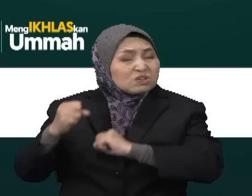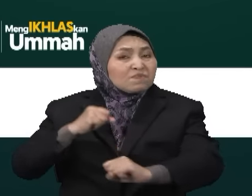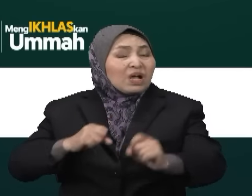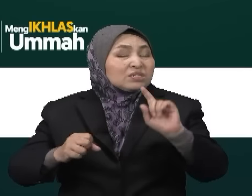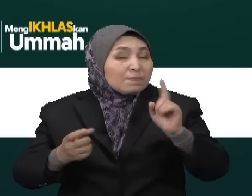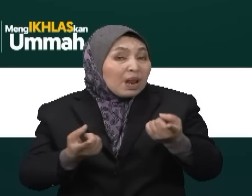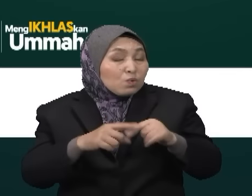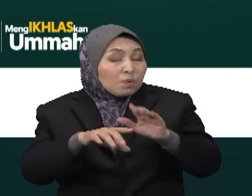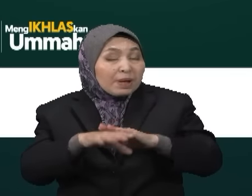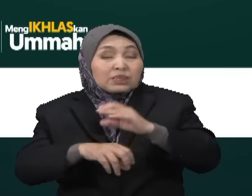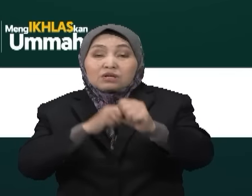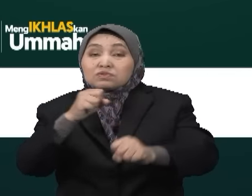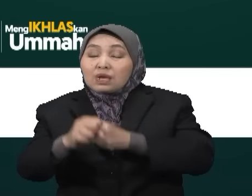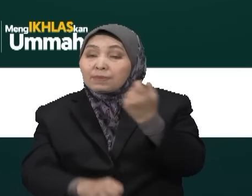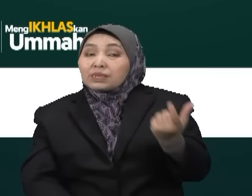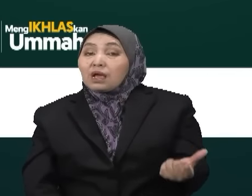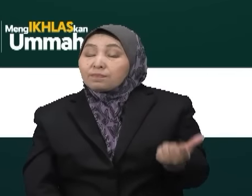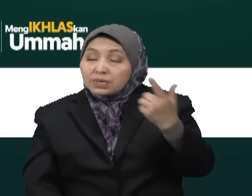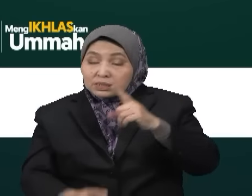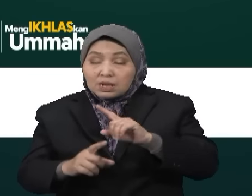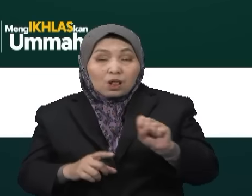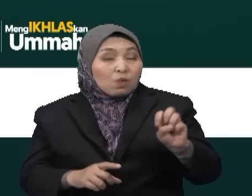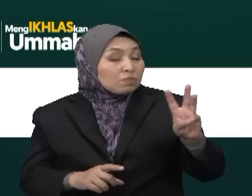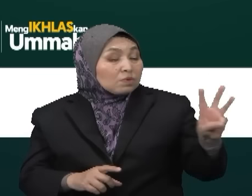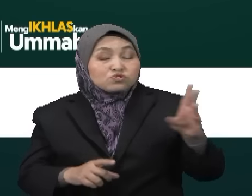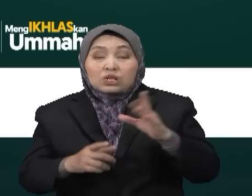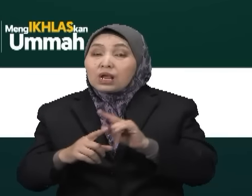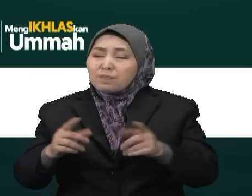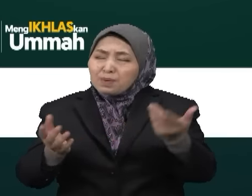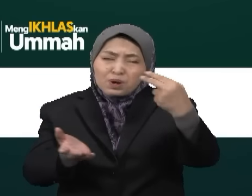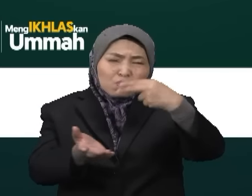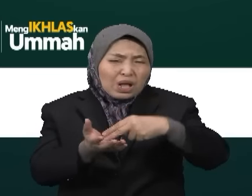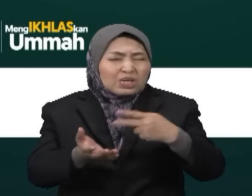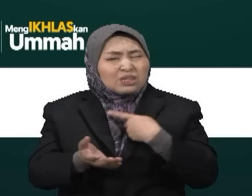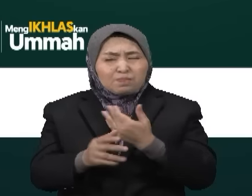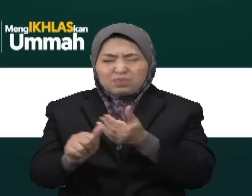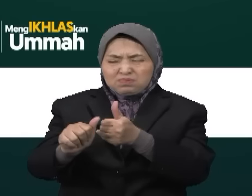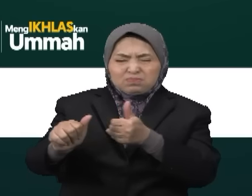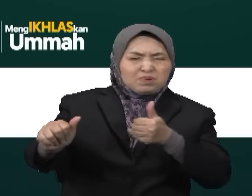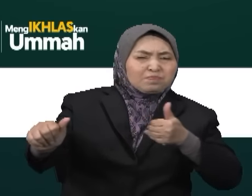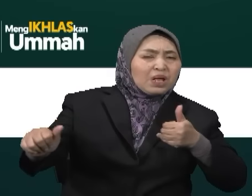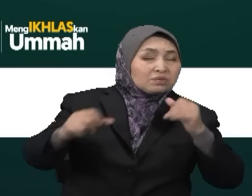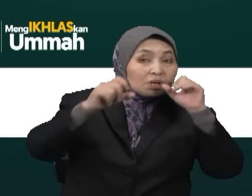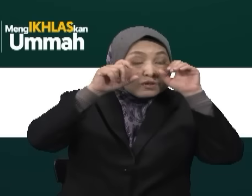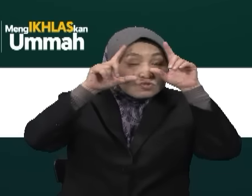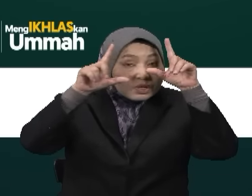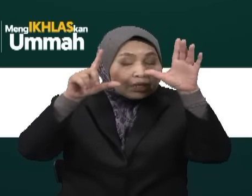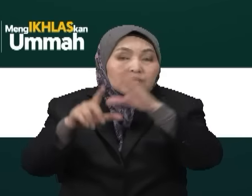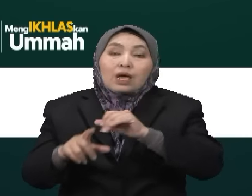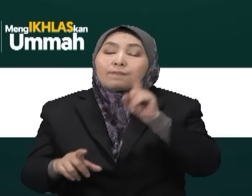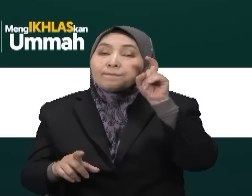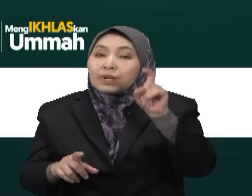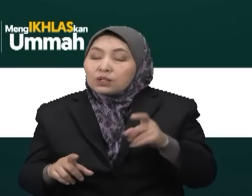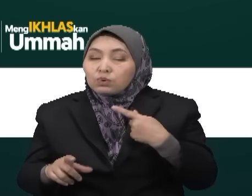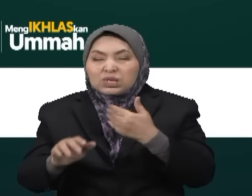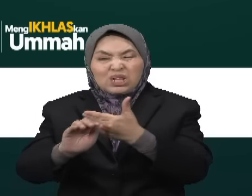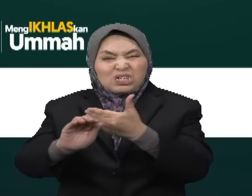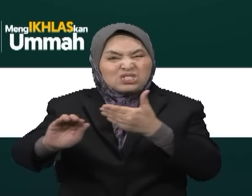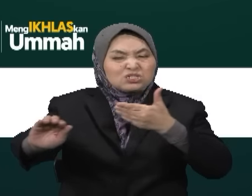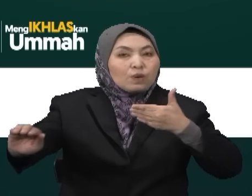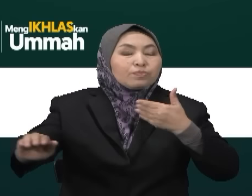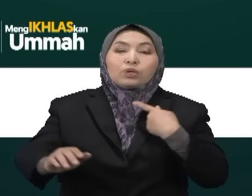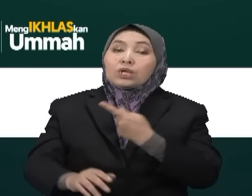pada zaman Nabi sallallahu alaihi wasallam, tetapi ianya berulang yang perlu kita hindari, perlu kita sedari dan perlu kita jauhi